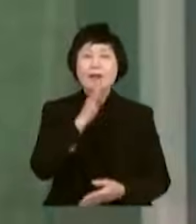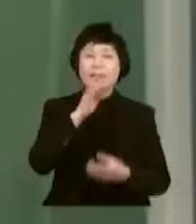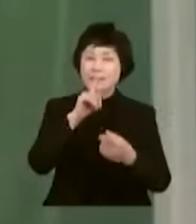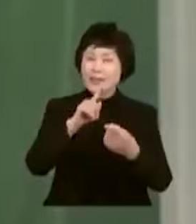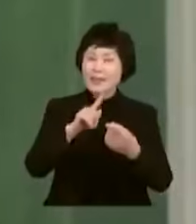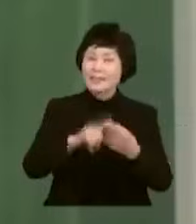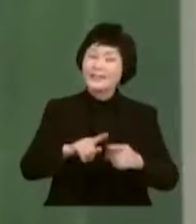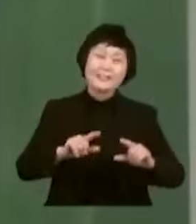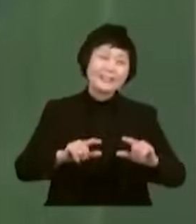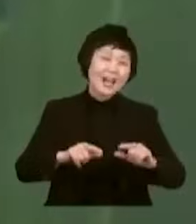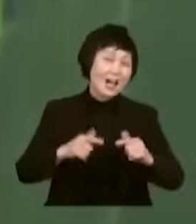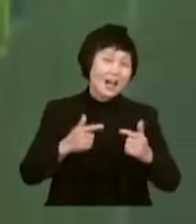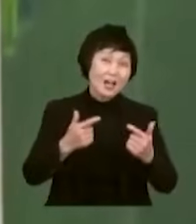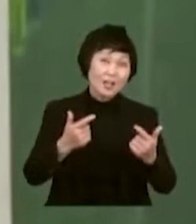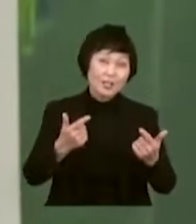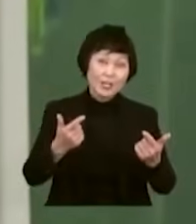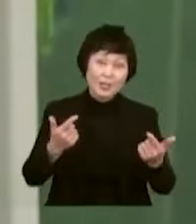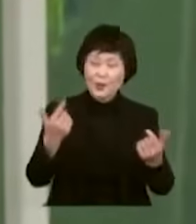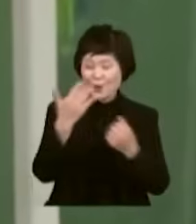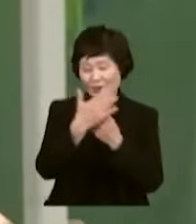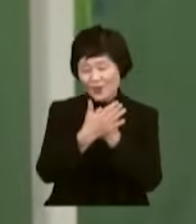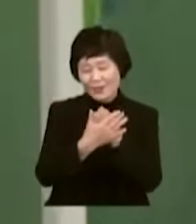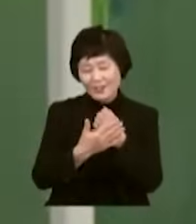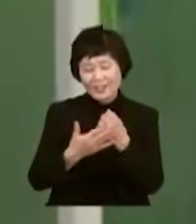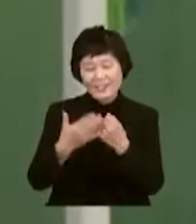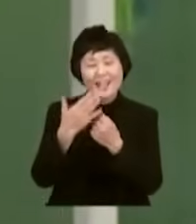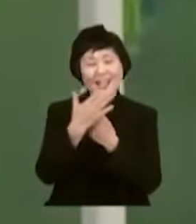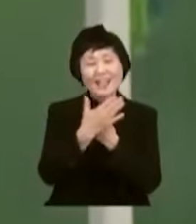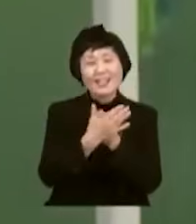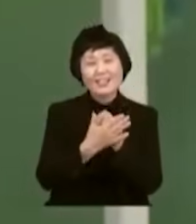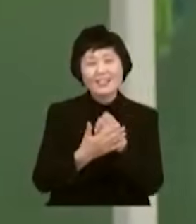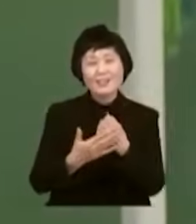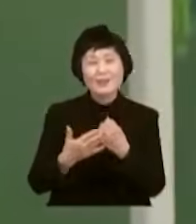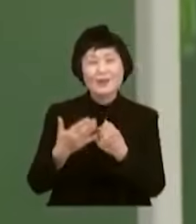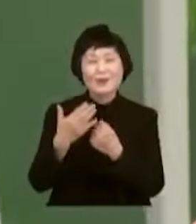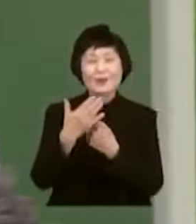당연한 것 아니라 은혜였어.